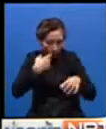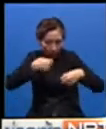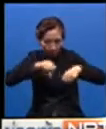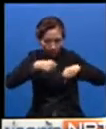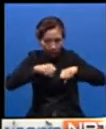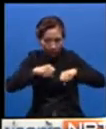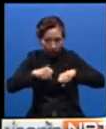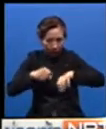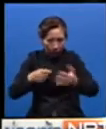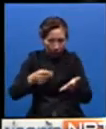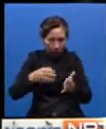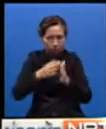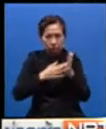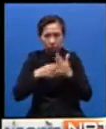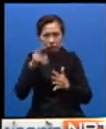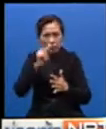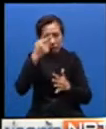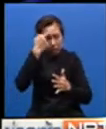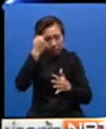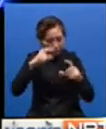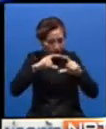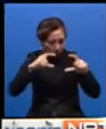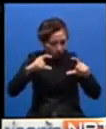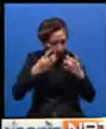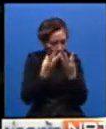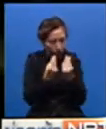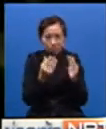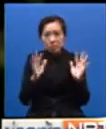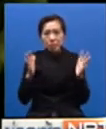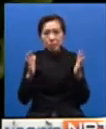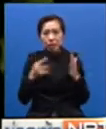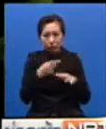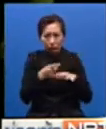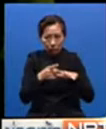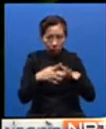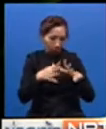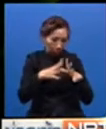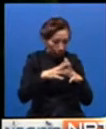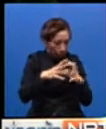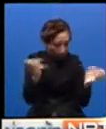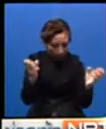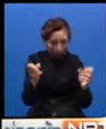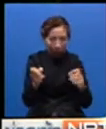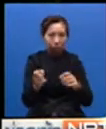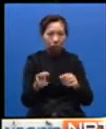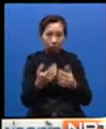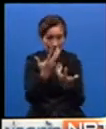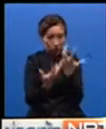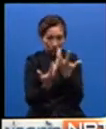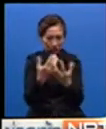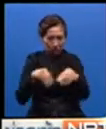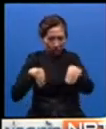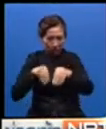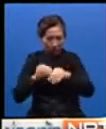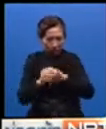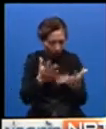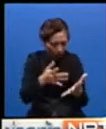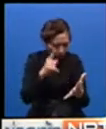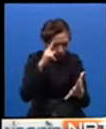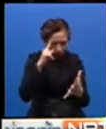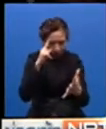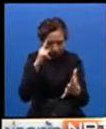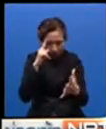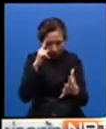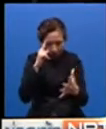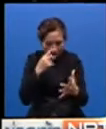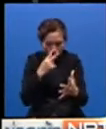สีน้ำเงินดำไม่พบแผ่นป้ายทะเบียนค่ะในสภาพที่เป็นเศษเหล็กทีเดียวนะคะอยู่ในพงหญ้าใกล้กันค่ะพบชิ้นส่วนร่าง